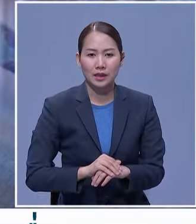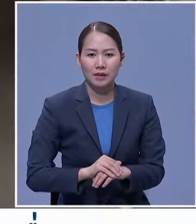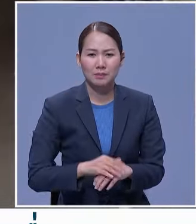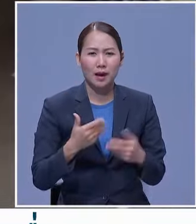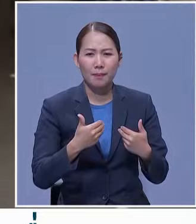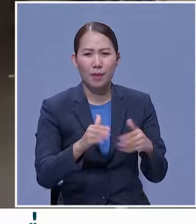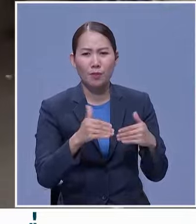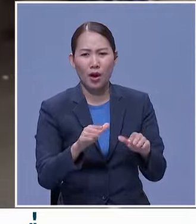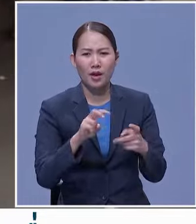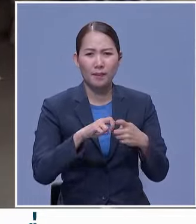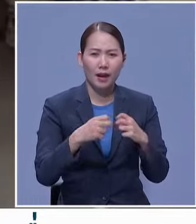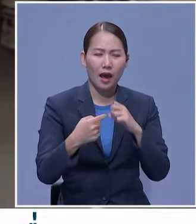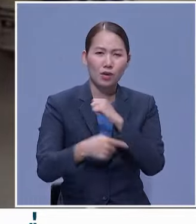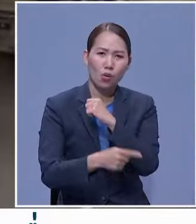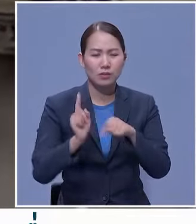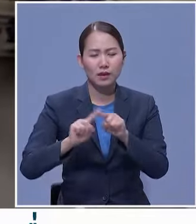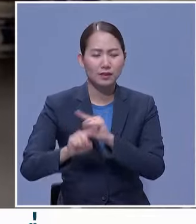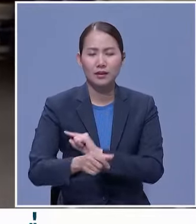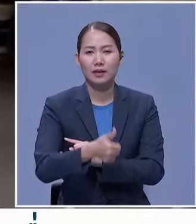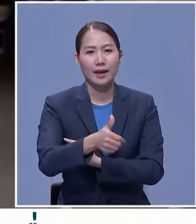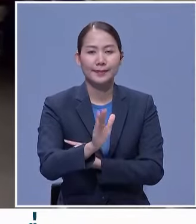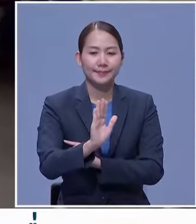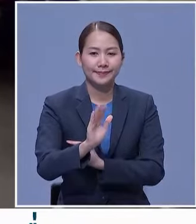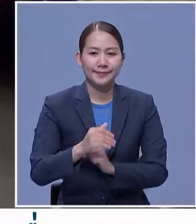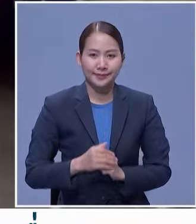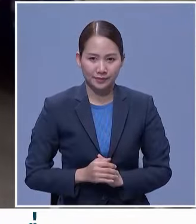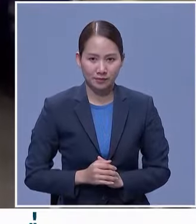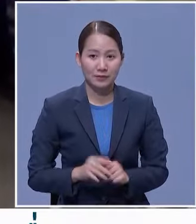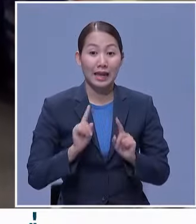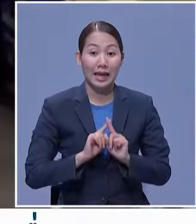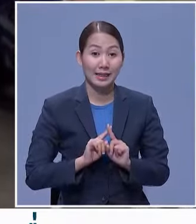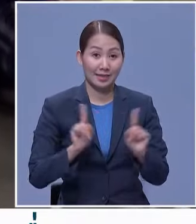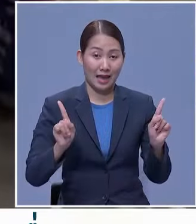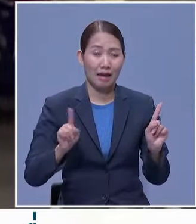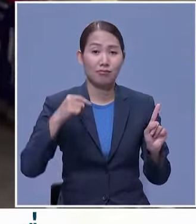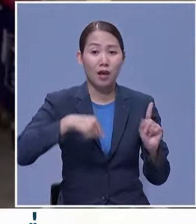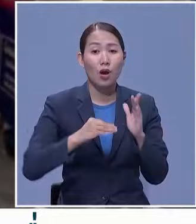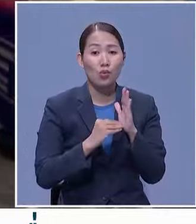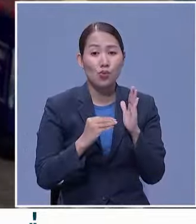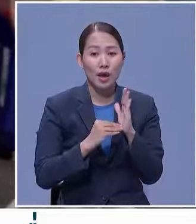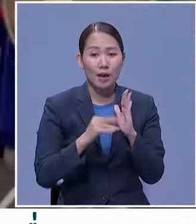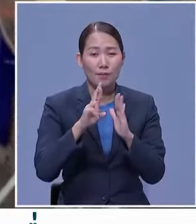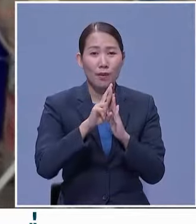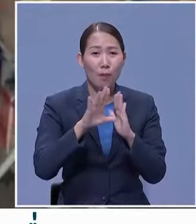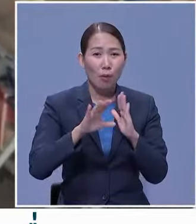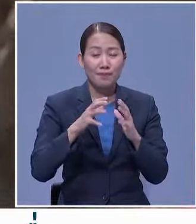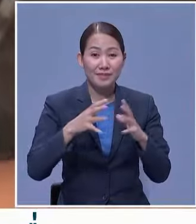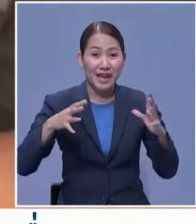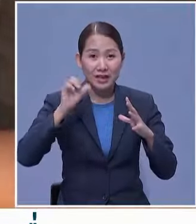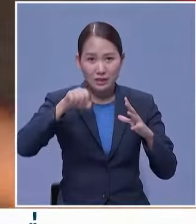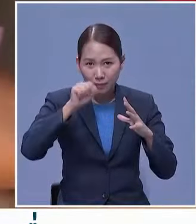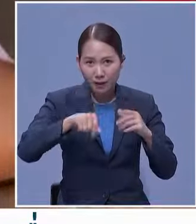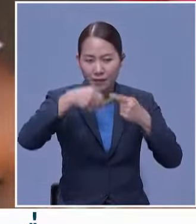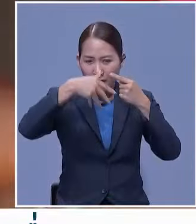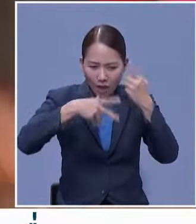าง คือจริงๆปัญหาแบบนี้มีเยอะไม่เหมือนที่เราอยู่ในกรุงเทพที่เราใช้แล้วเป็นระบบใหญ่แต่ว่าอย่างเทศบาลหรือว่าอบต.ต่างๆเขาใช้วิธี